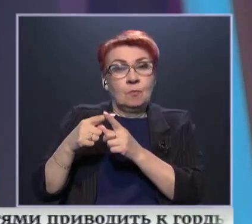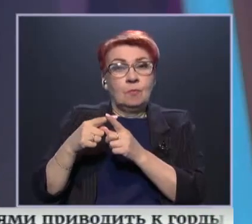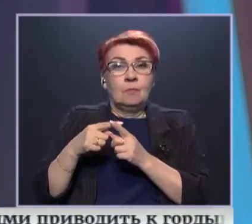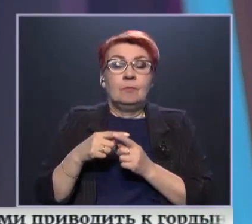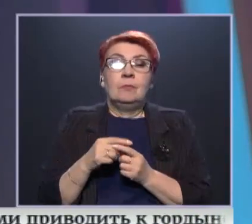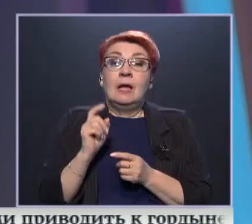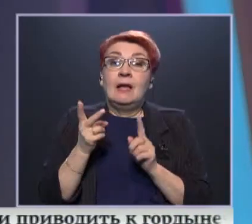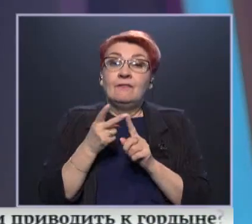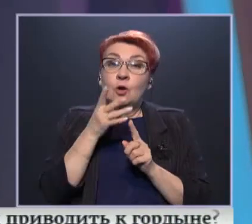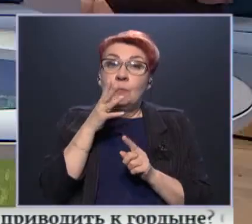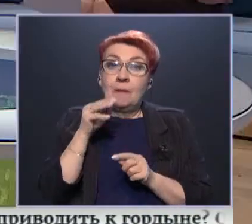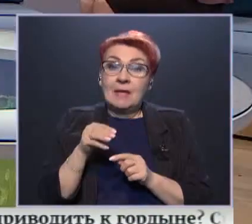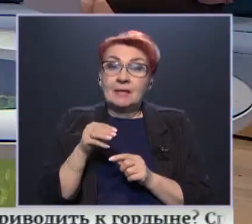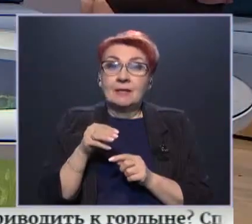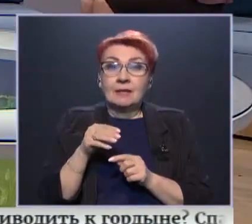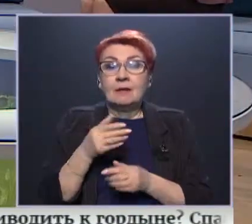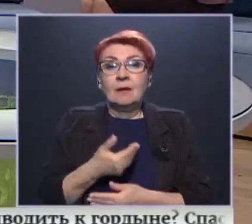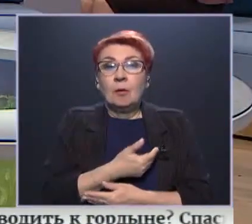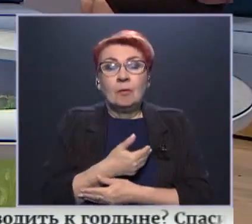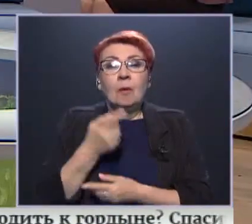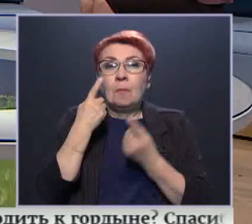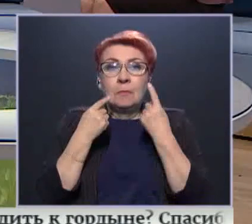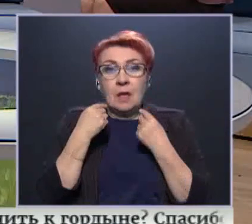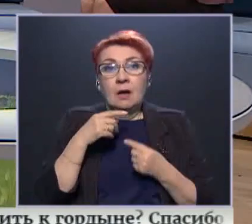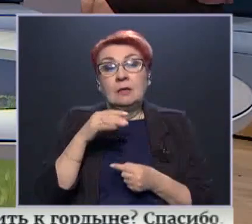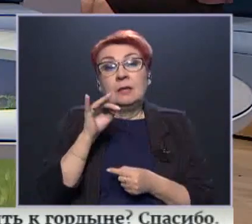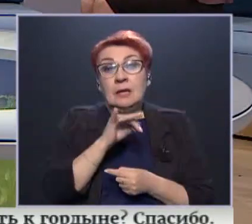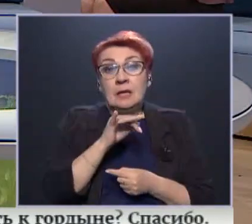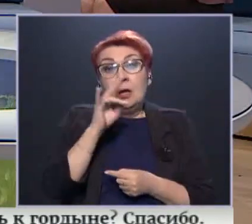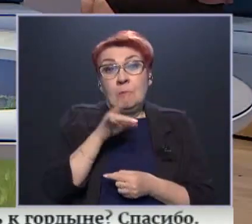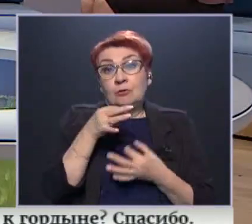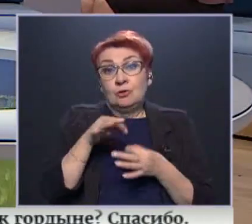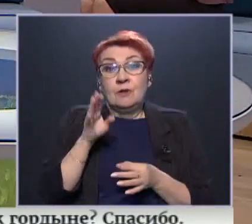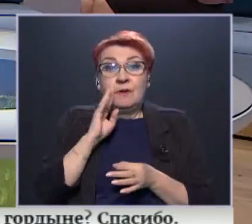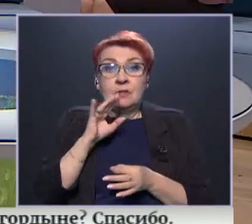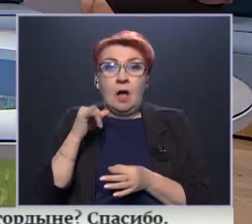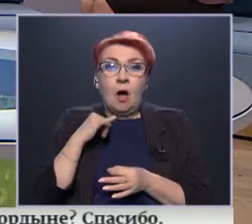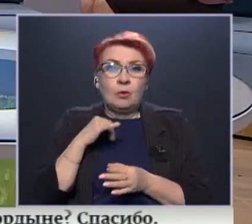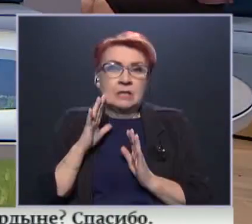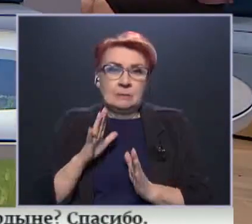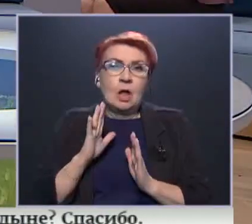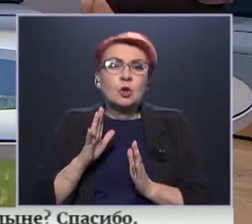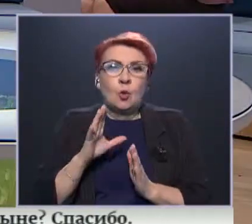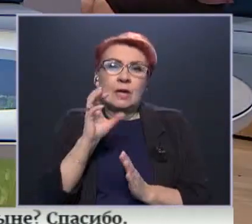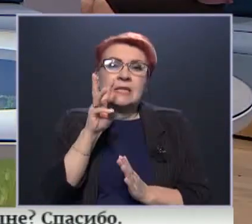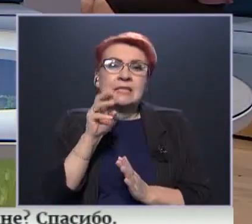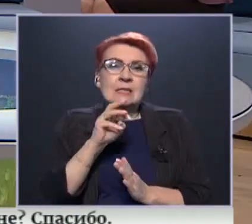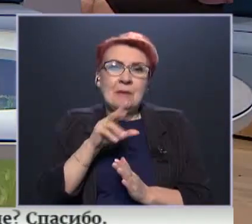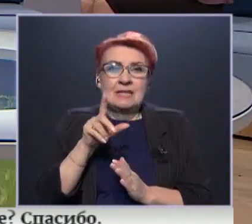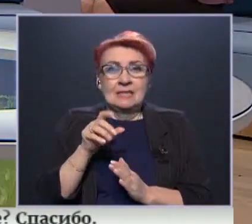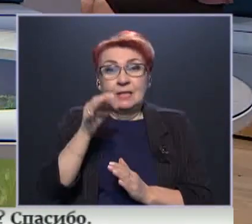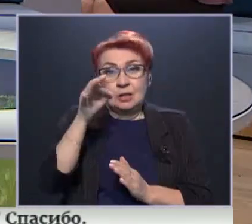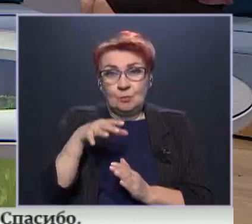И второй момент. Грудной ребенок сильно плакал, и батюшка разрешил дать ему попить водички, но у нас была только смесь, и во время молитвы мы кормили малыша из